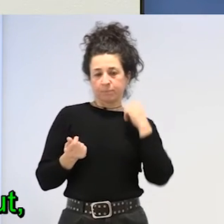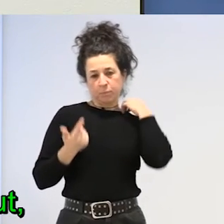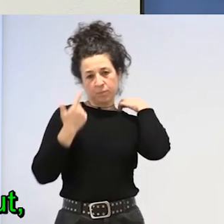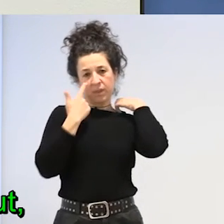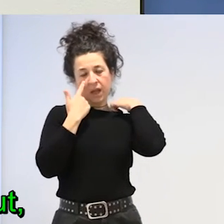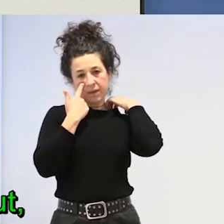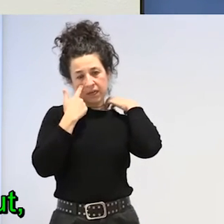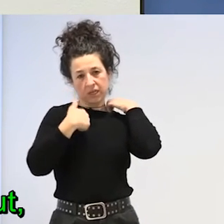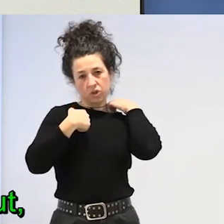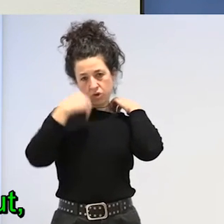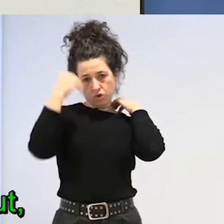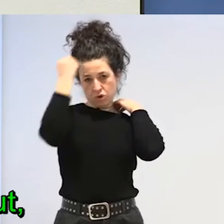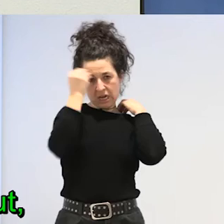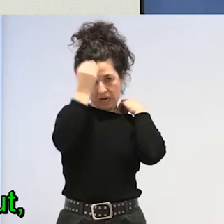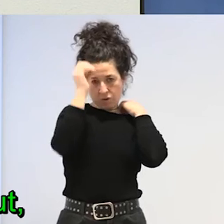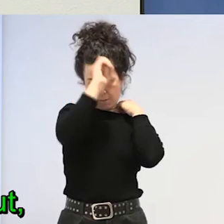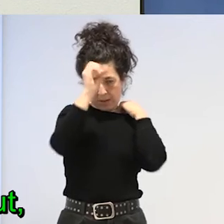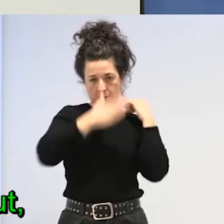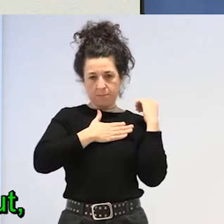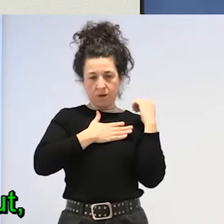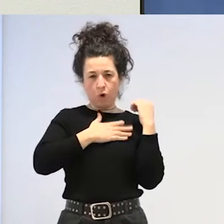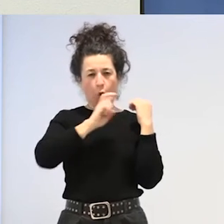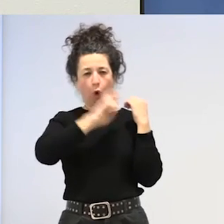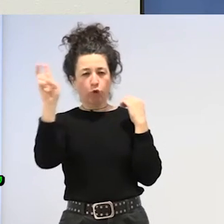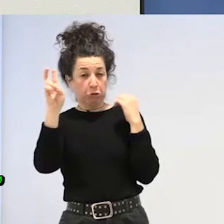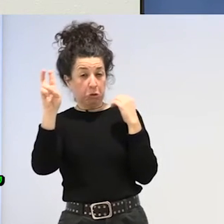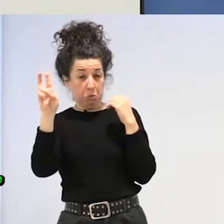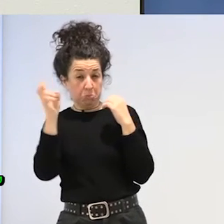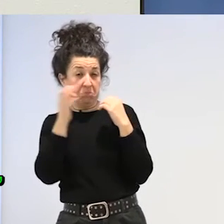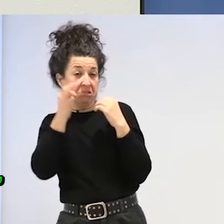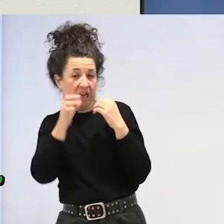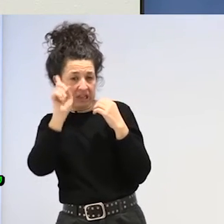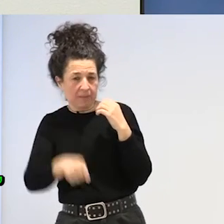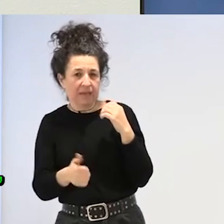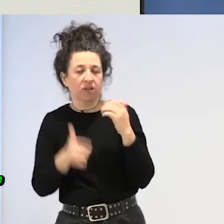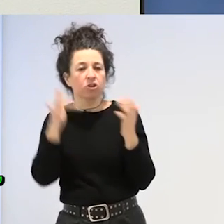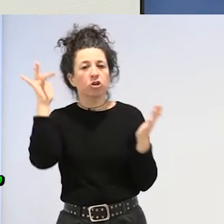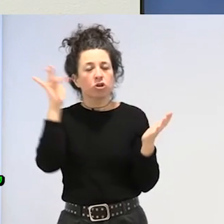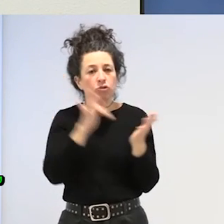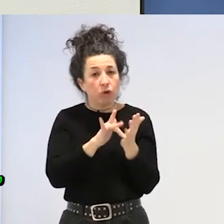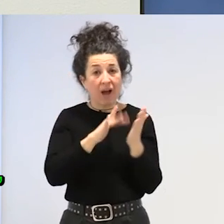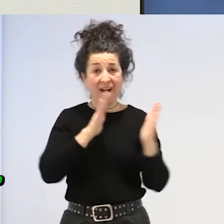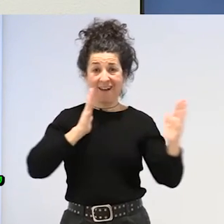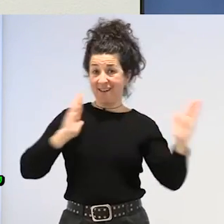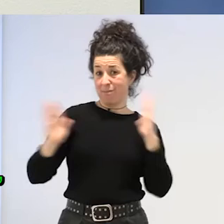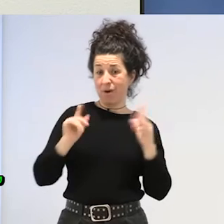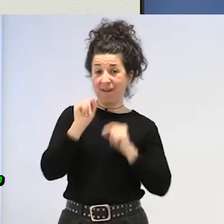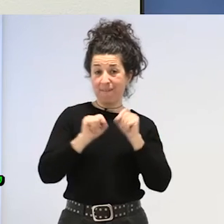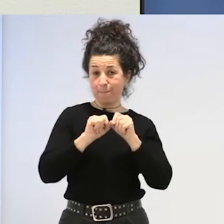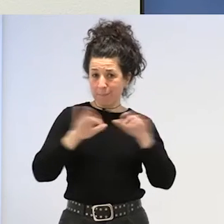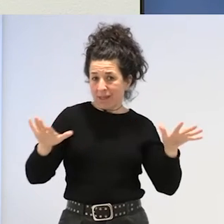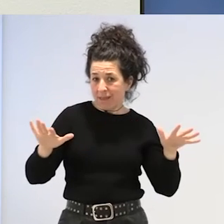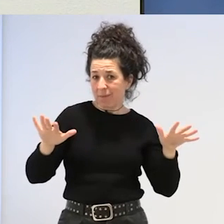Nire ustez, eta hau beste nonbait esan dut, pandemiarekin gertatu dena usteot